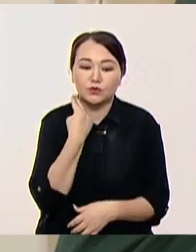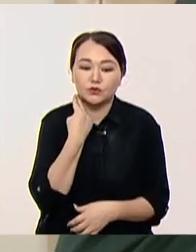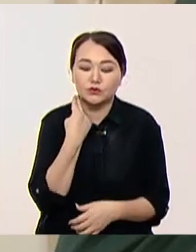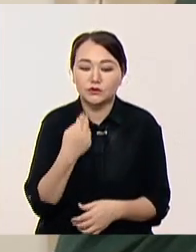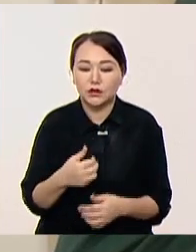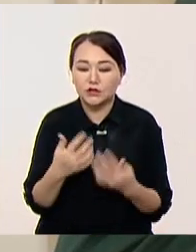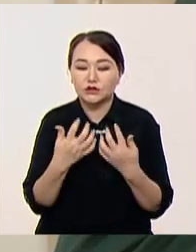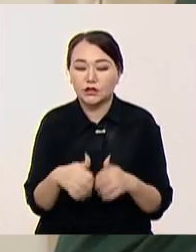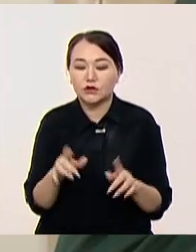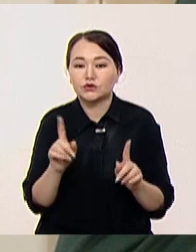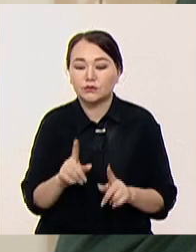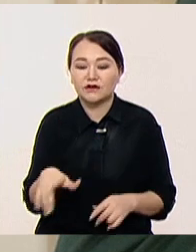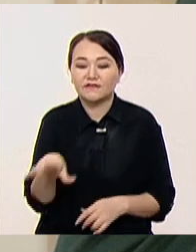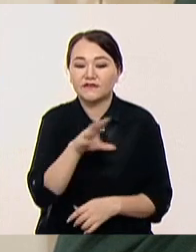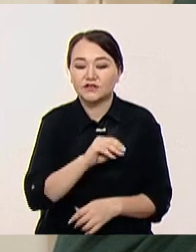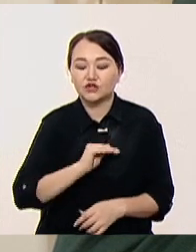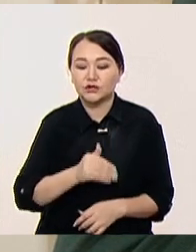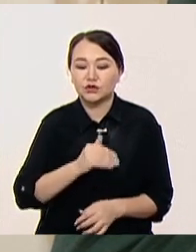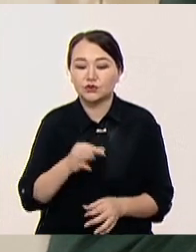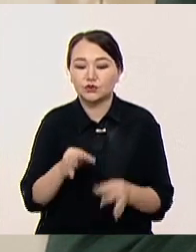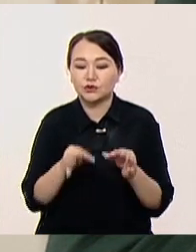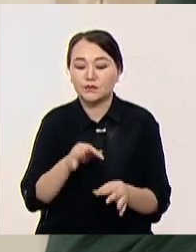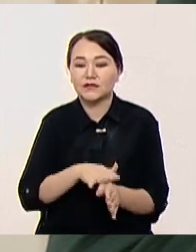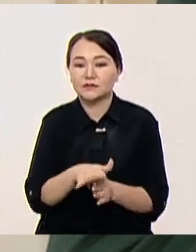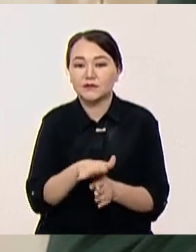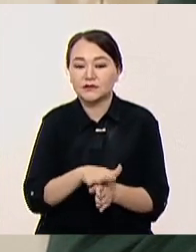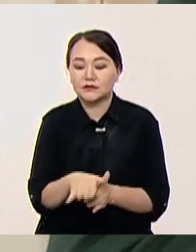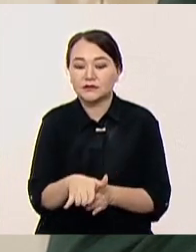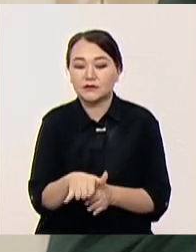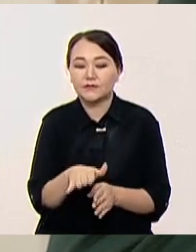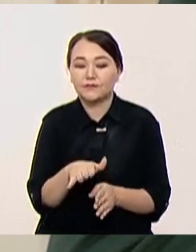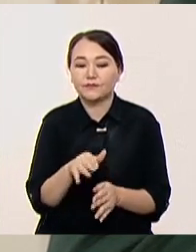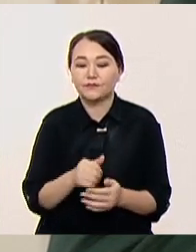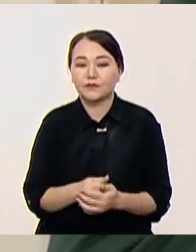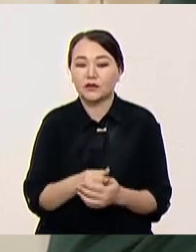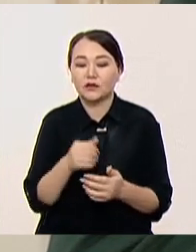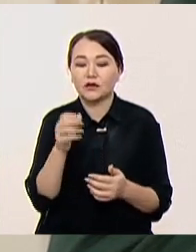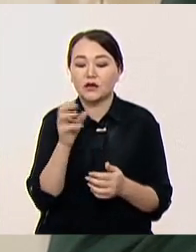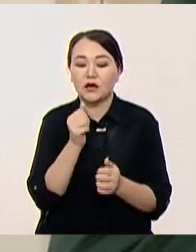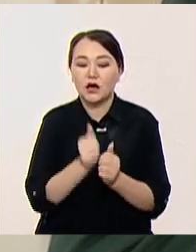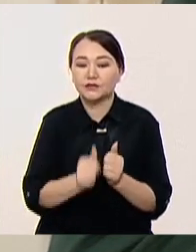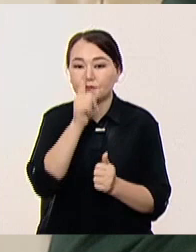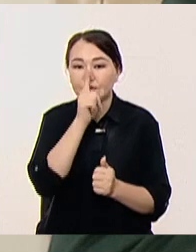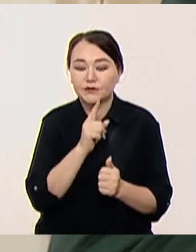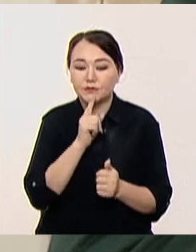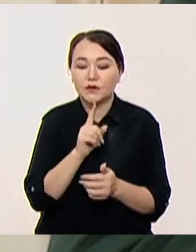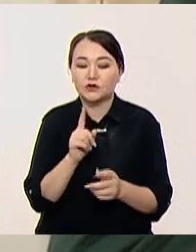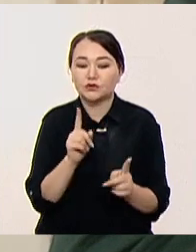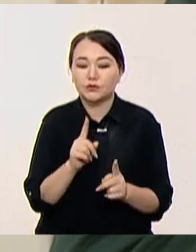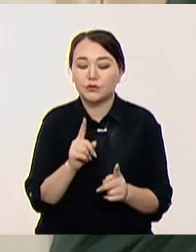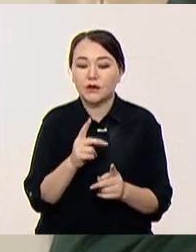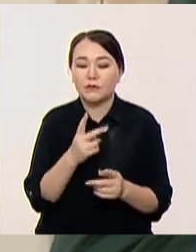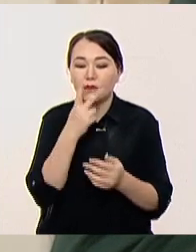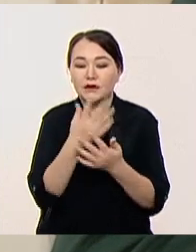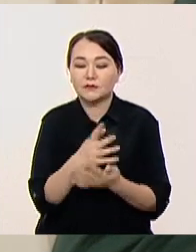Считаю, чтобы все частные судебные исполнители как бы на ежемесячном основе предоставляли